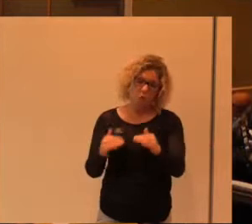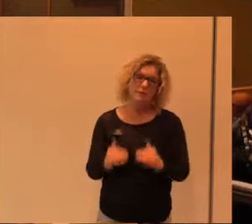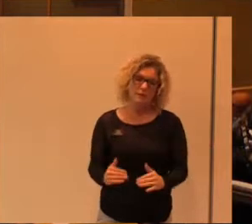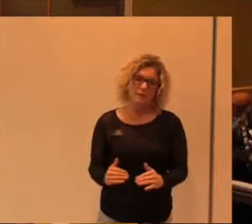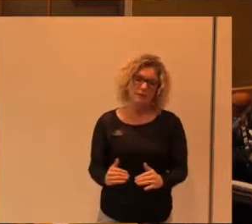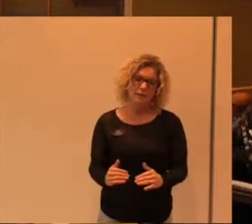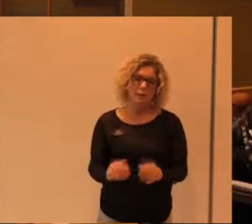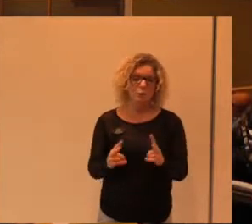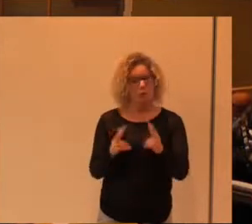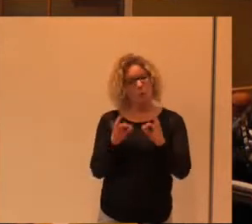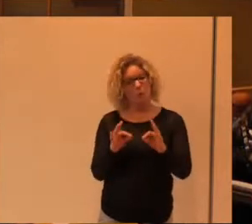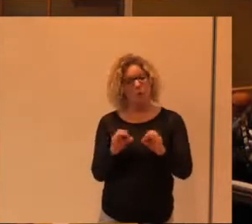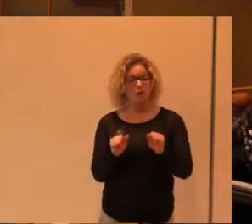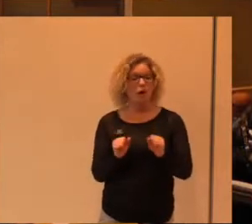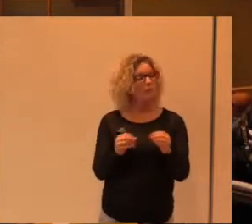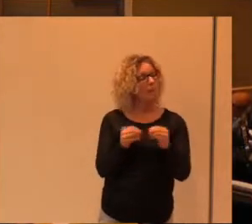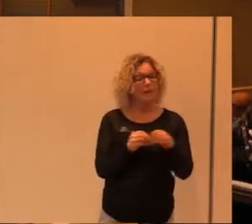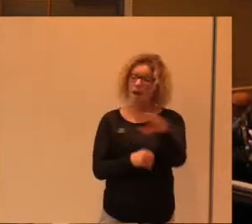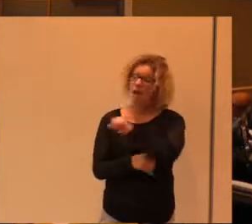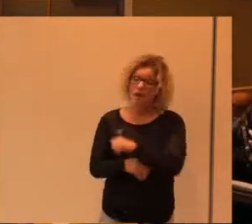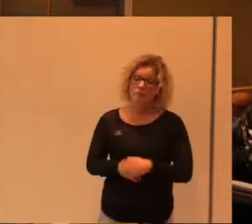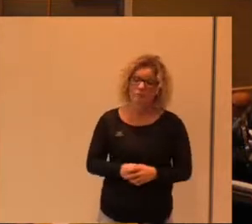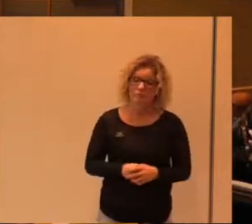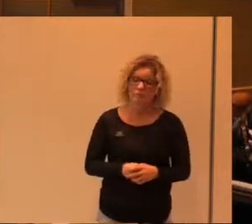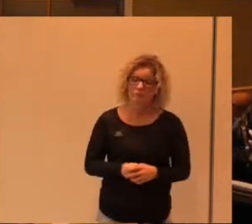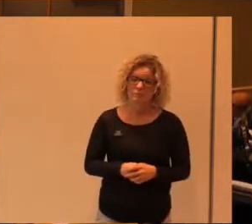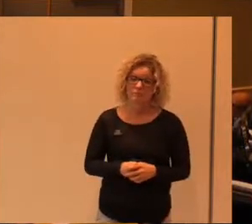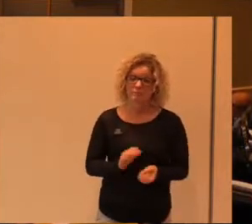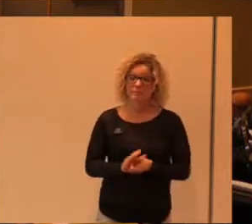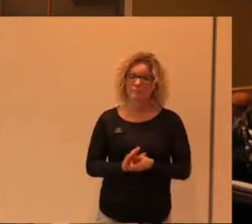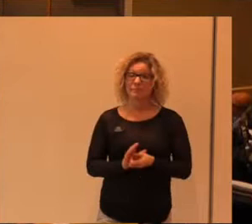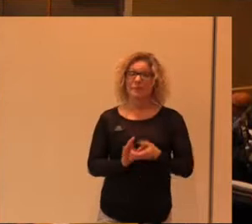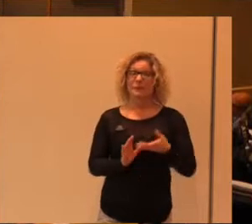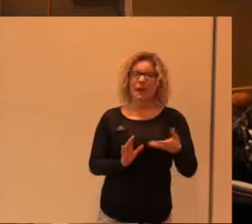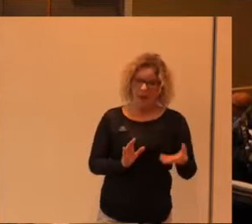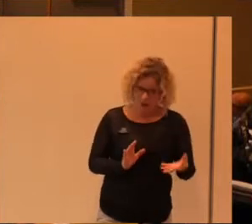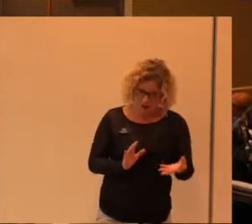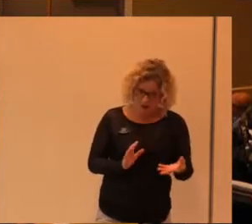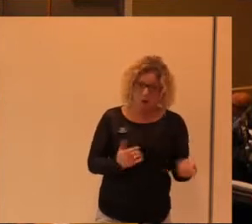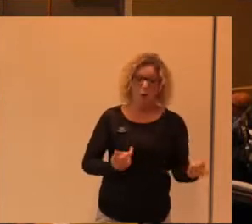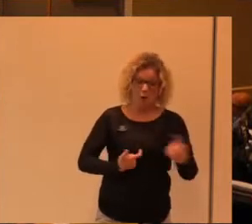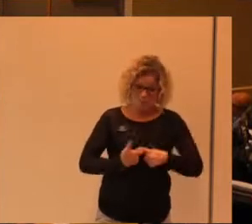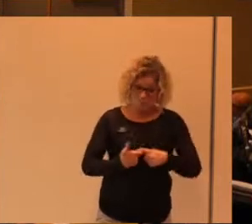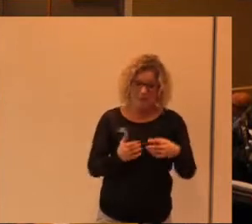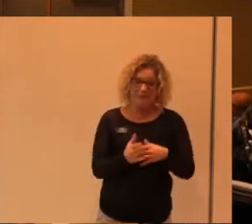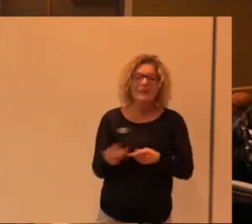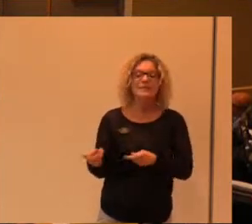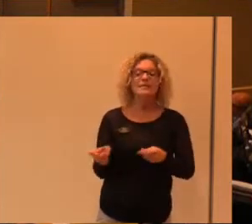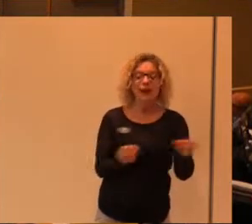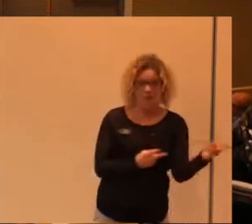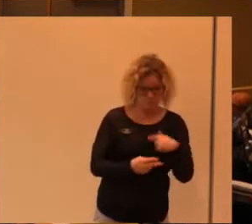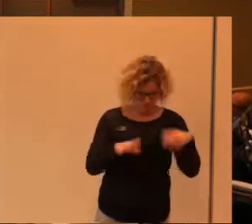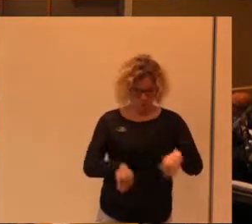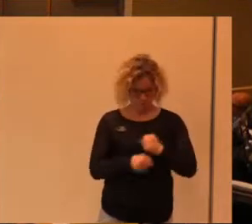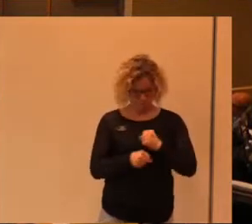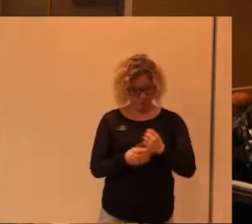funktionsnedsättning och utformning för alla. Det i sin tur kopplas till en standard som jag har jobbat